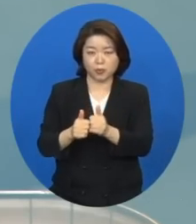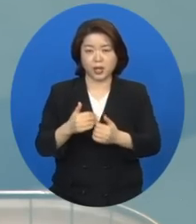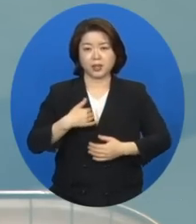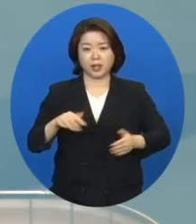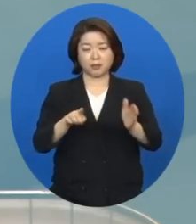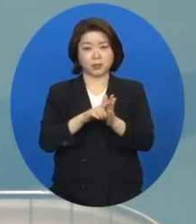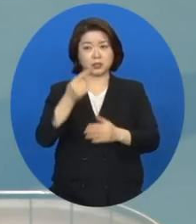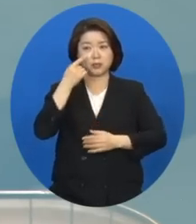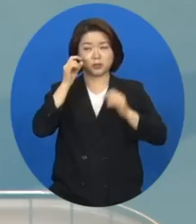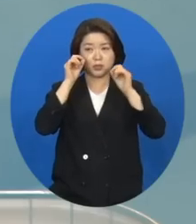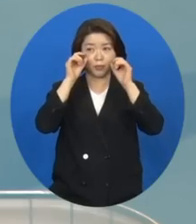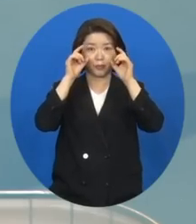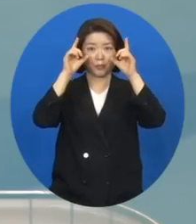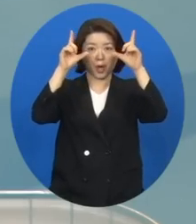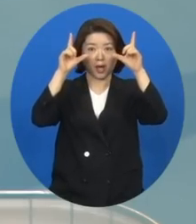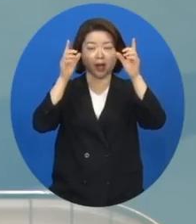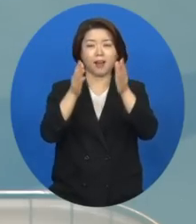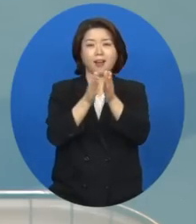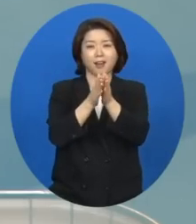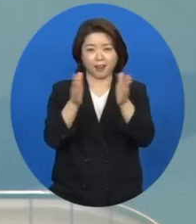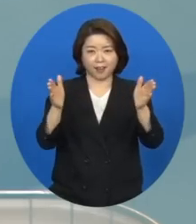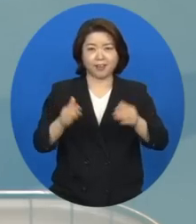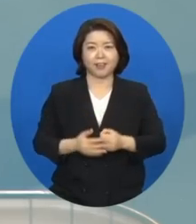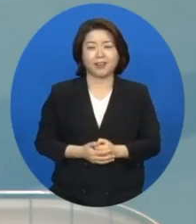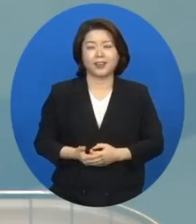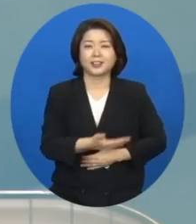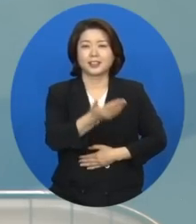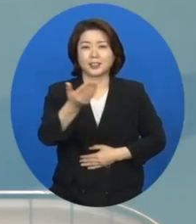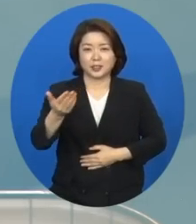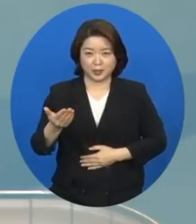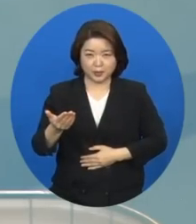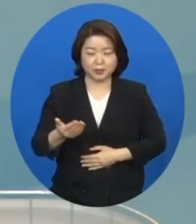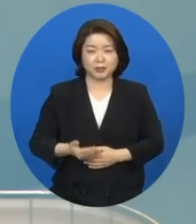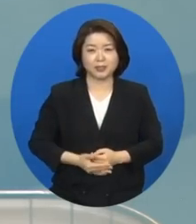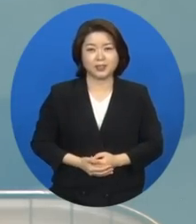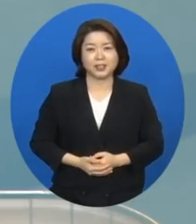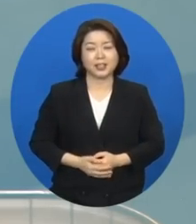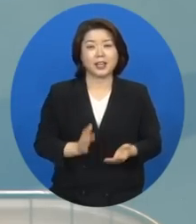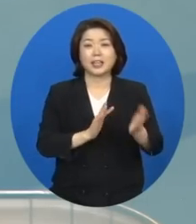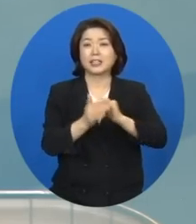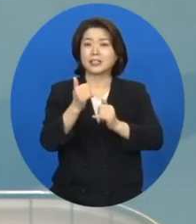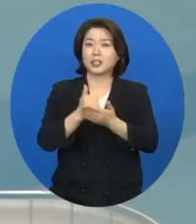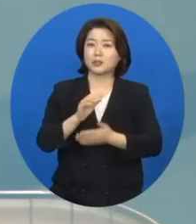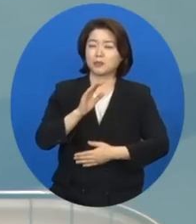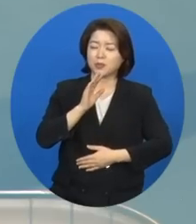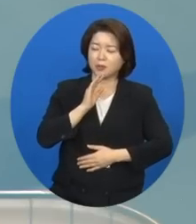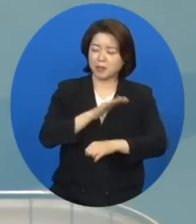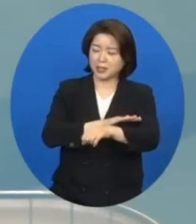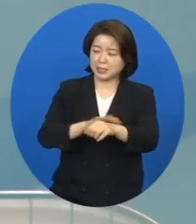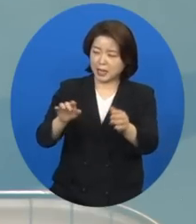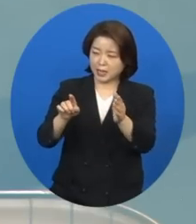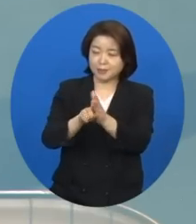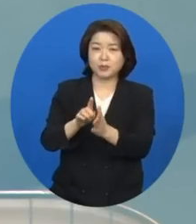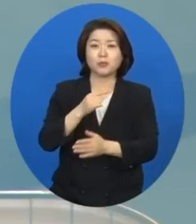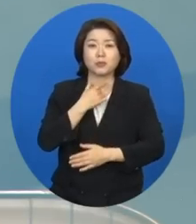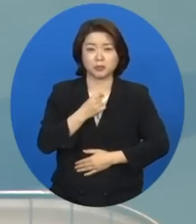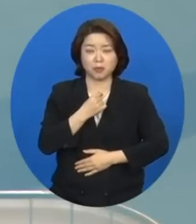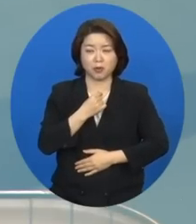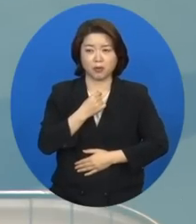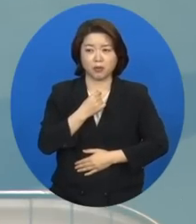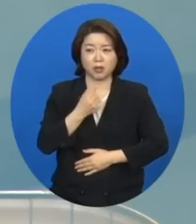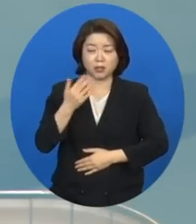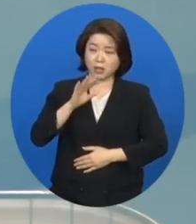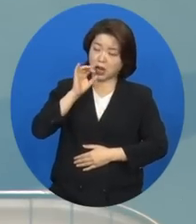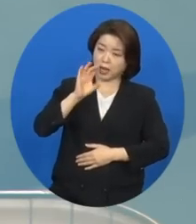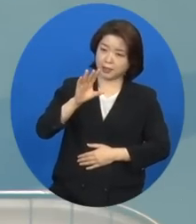눈이 열리기 시작했습니다. 여러분, 예수님을 정말 잘 믿고 싶은데 안 되는